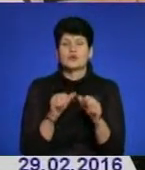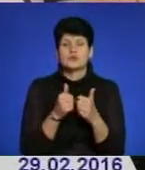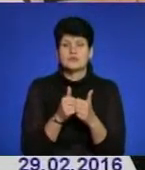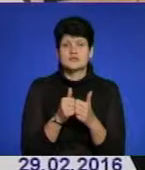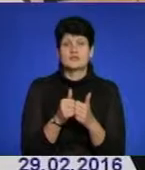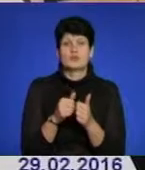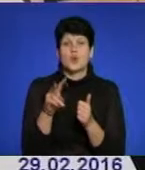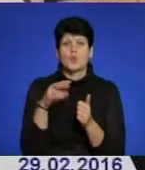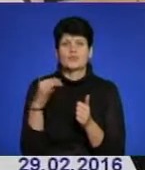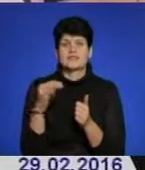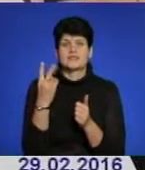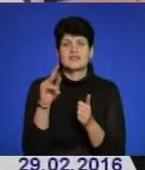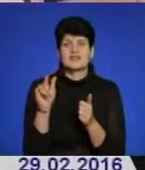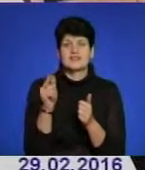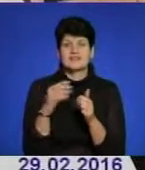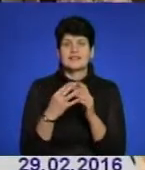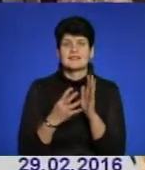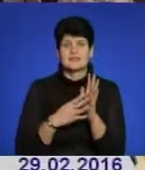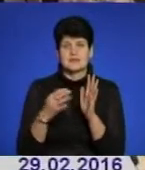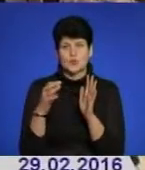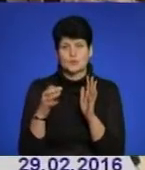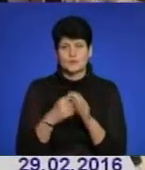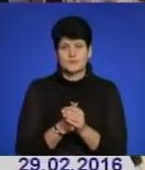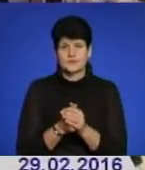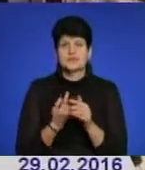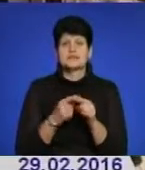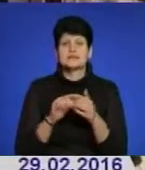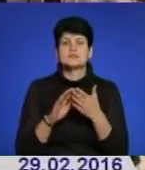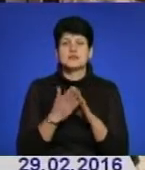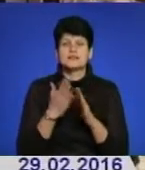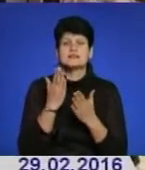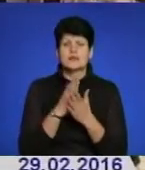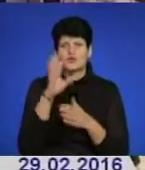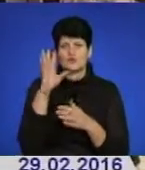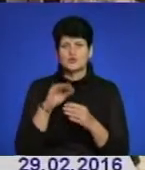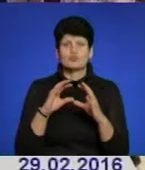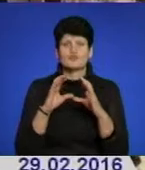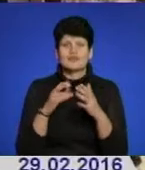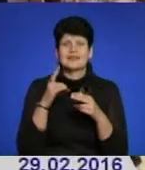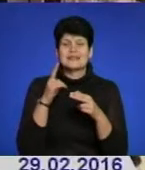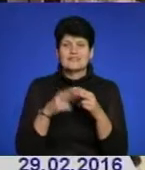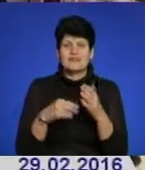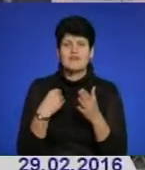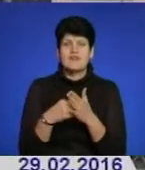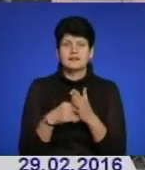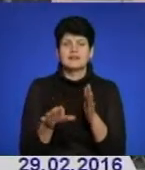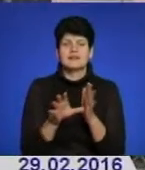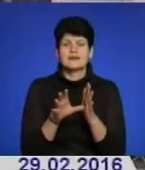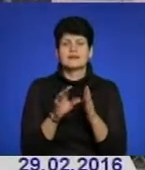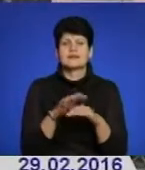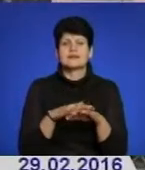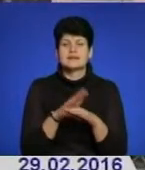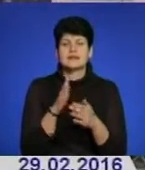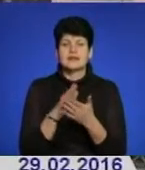2 гривні 19 копійок. Така ситуація є у всьому світі. Кінцева вартість електроенергії для населення